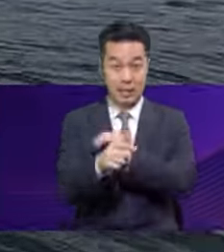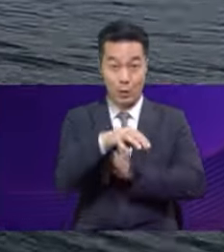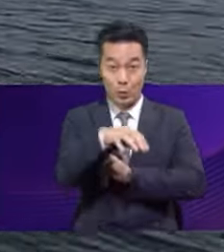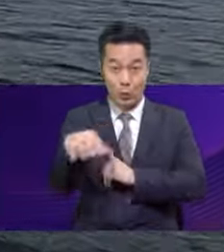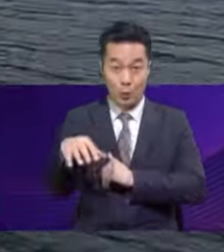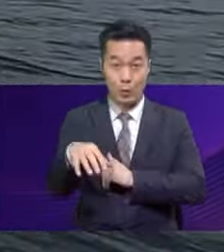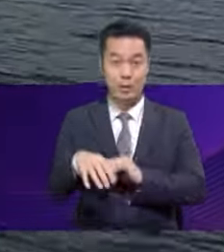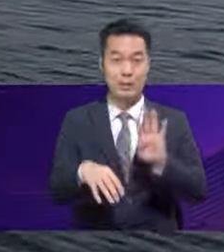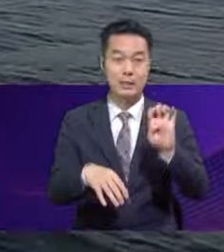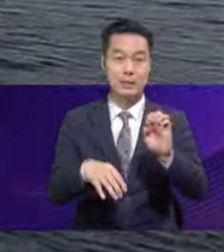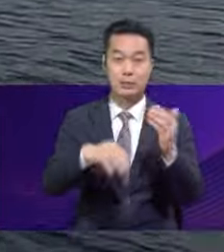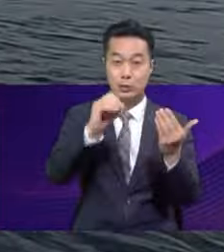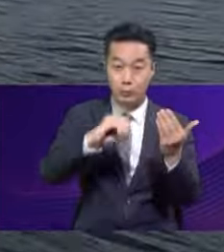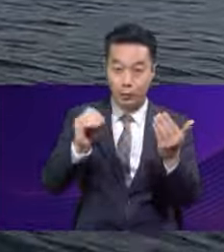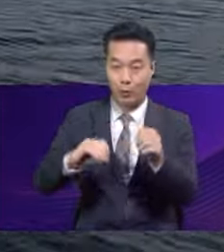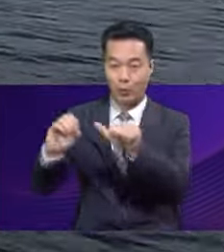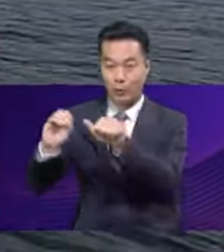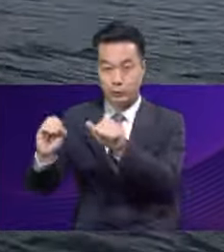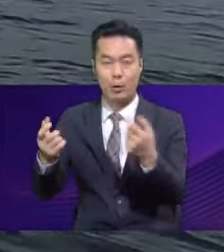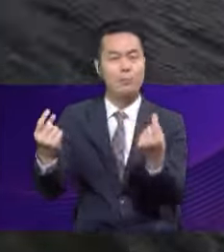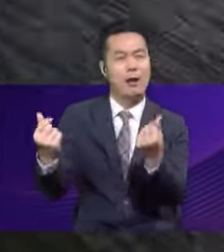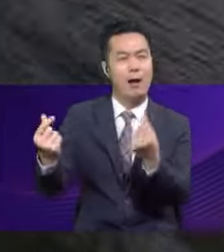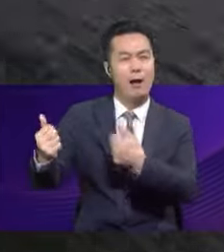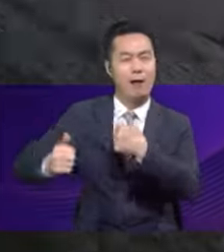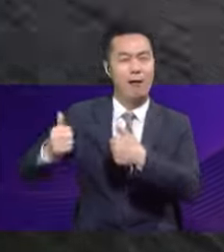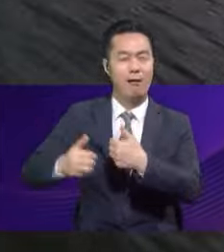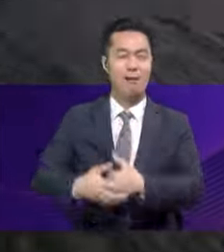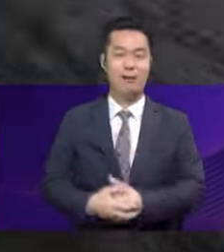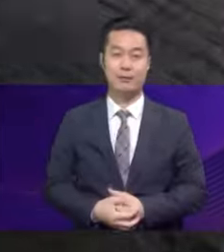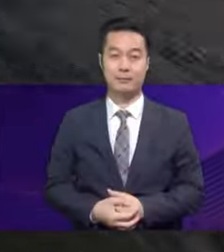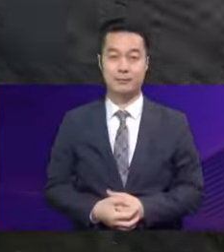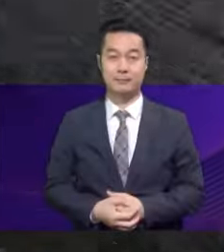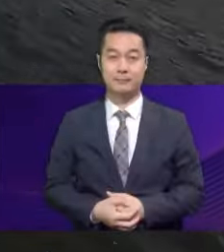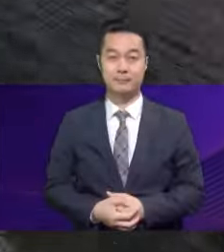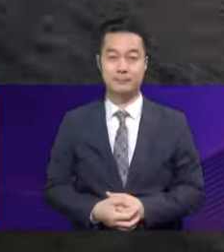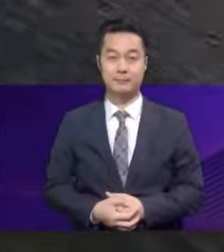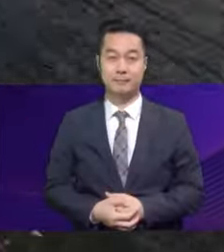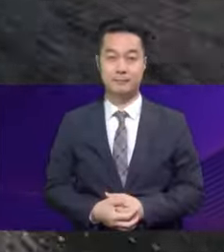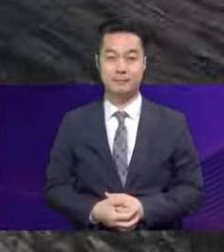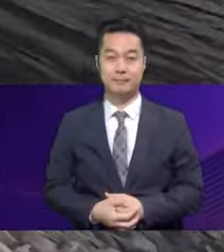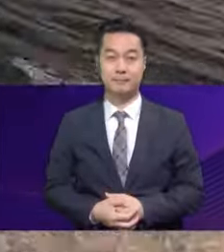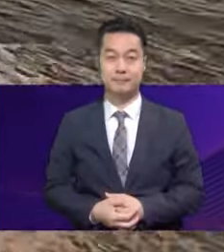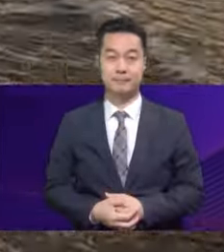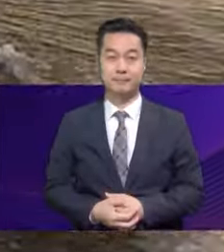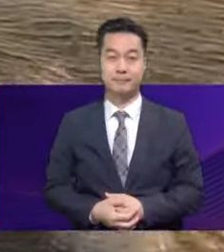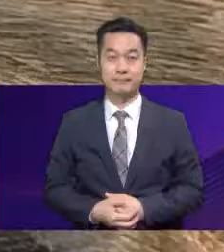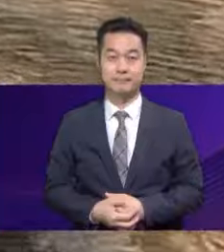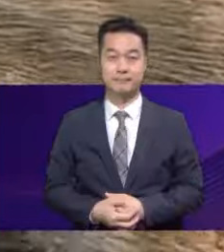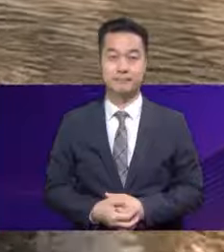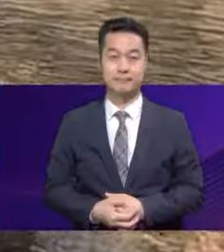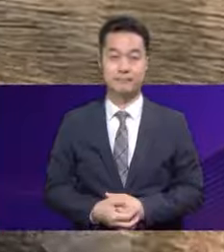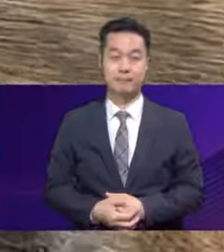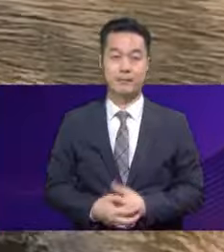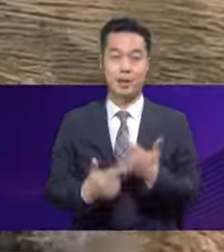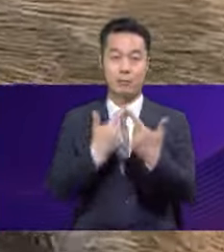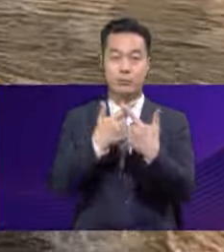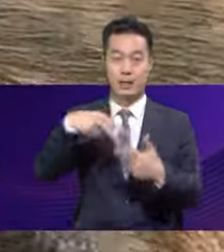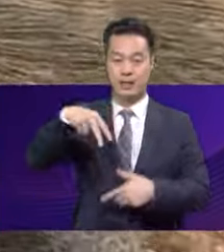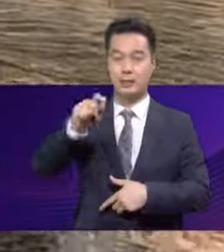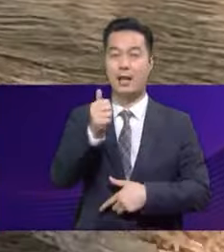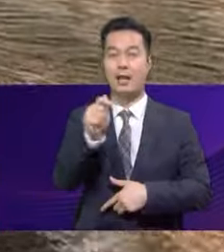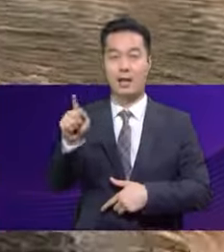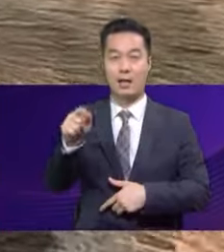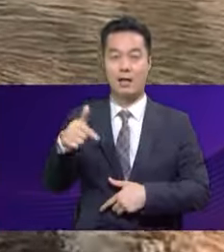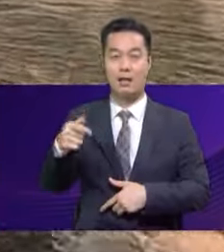김대식 후보 경합 예측됐습니다. 자, 다음 낙동강 벨트는요. 부산 사하 갑입니다.